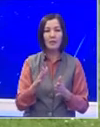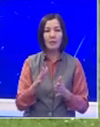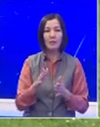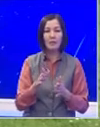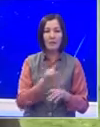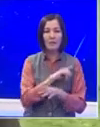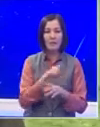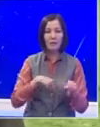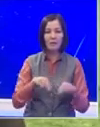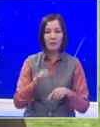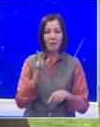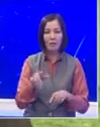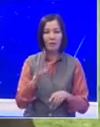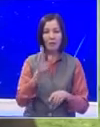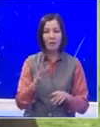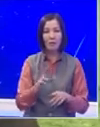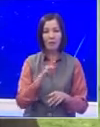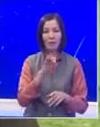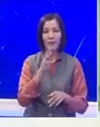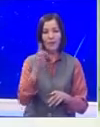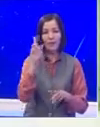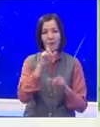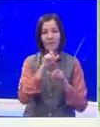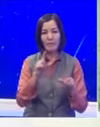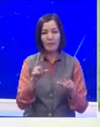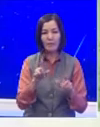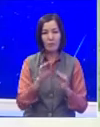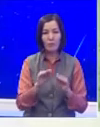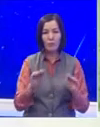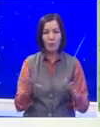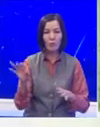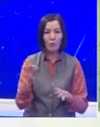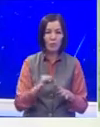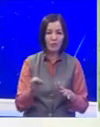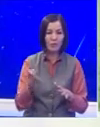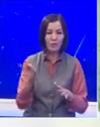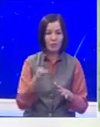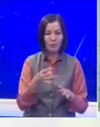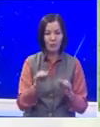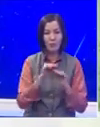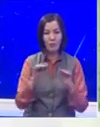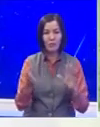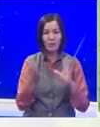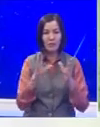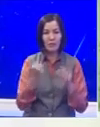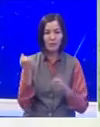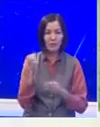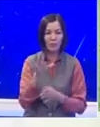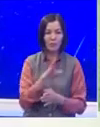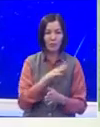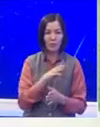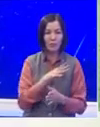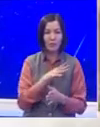болғым келеді. Мақатаев атындағы мектептің оқушылары облыс, республика чемпиондары болды. Алдыңғы